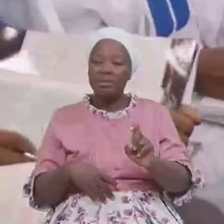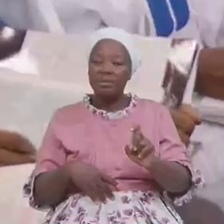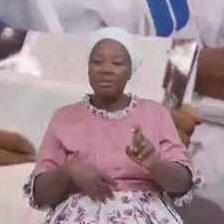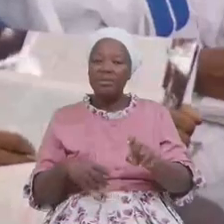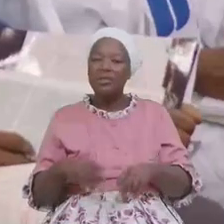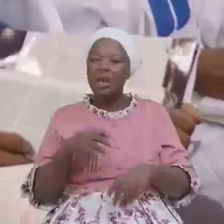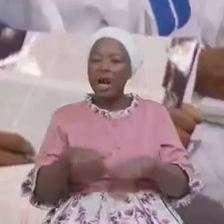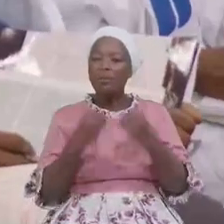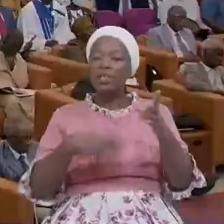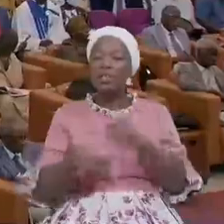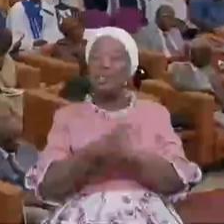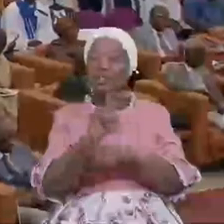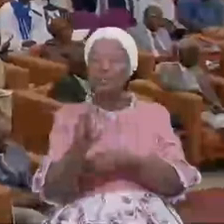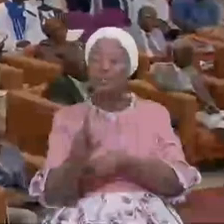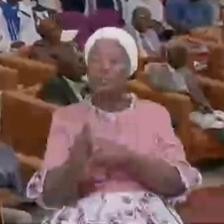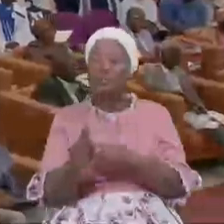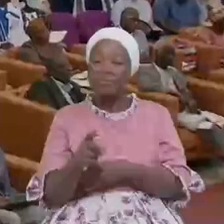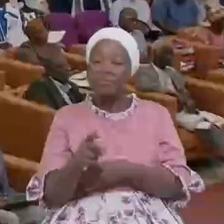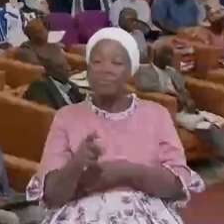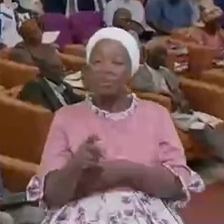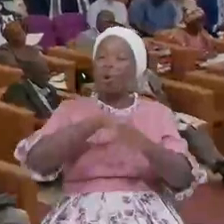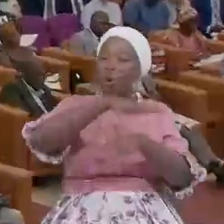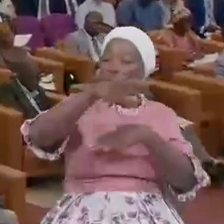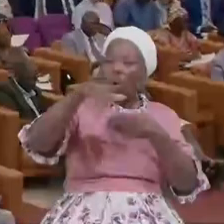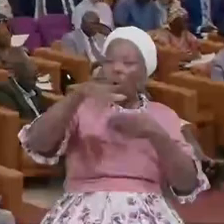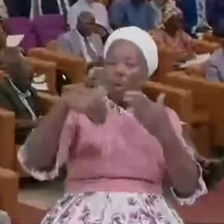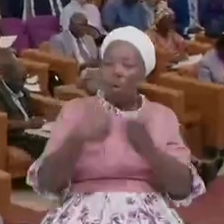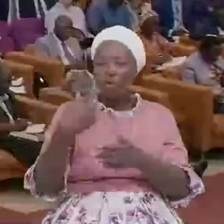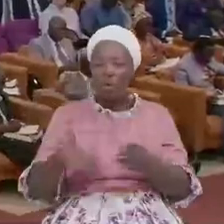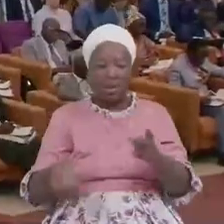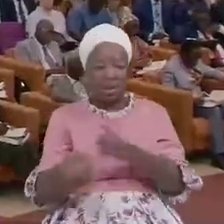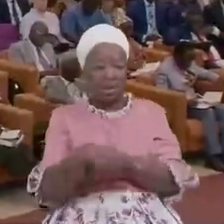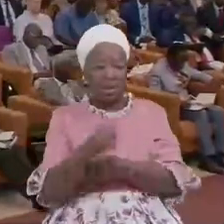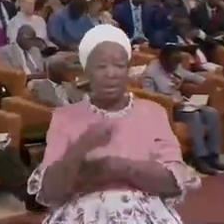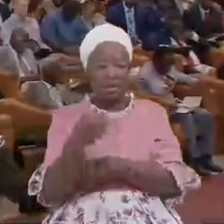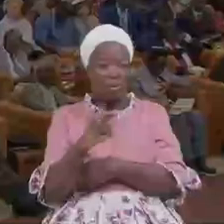Dites-le à haute voix, combien de jours? Tous les jours de notre vie.